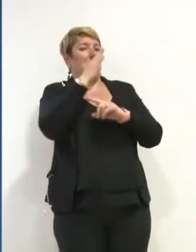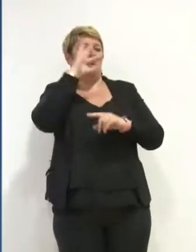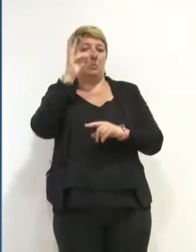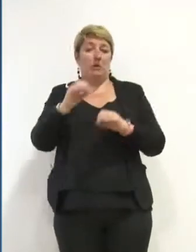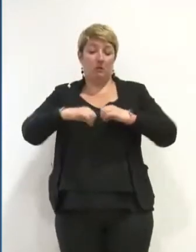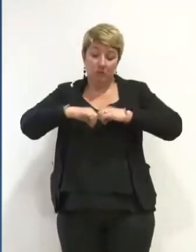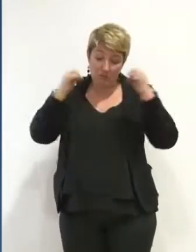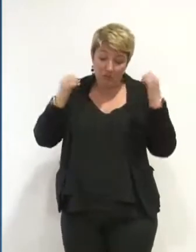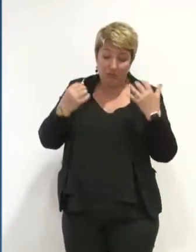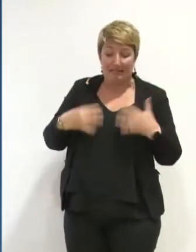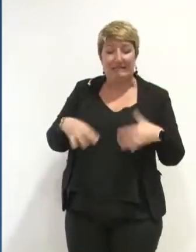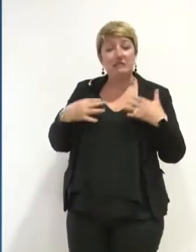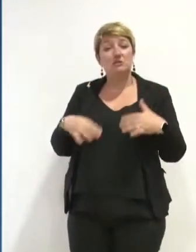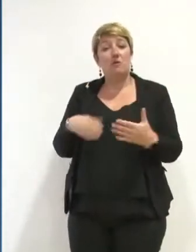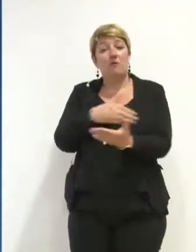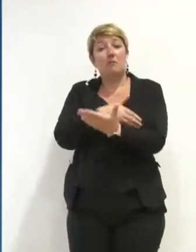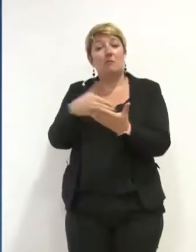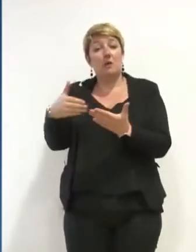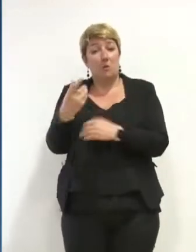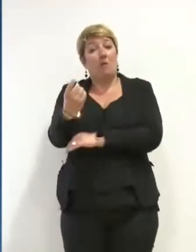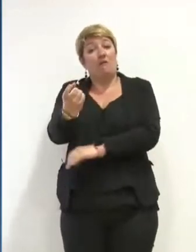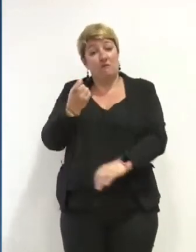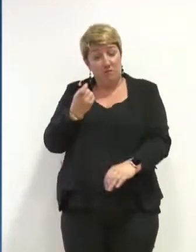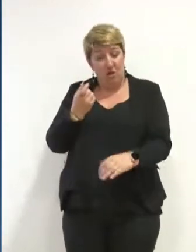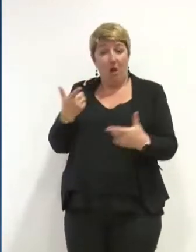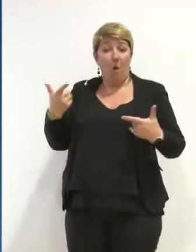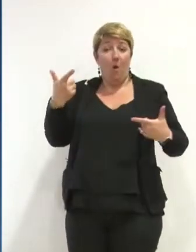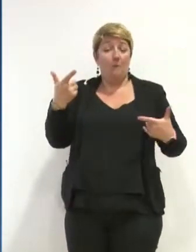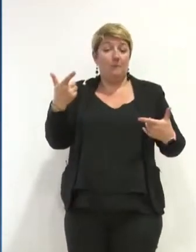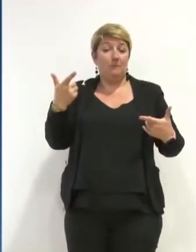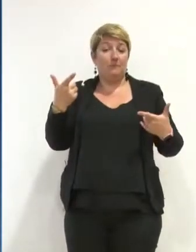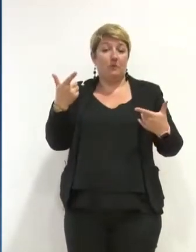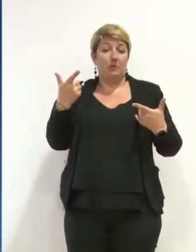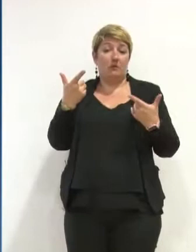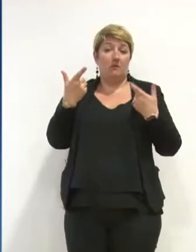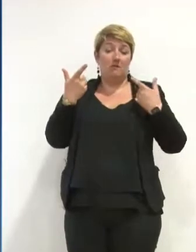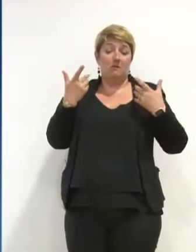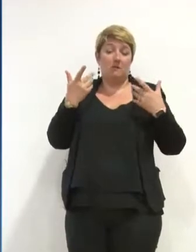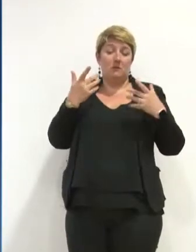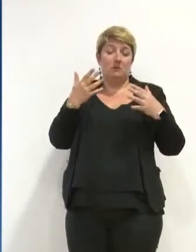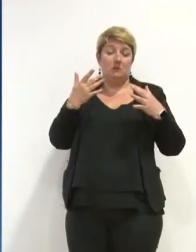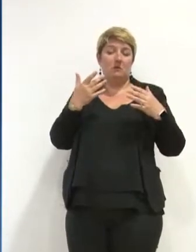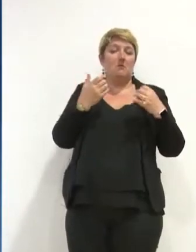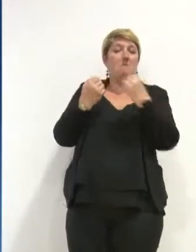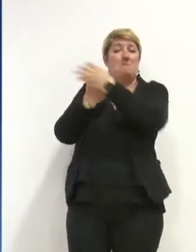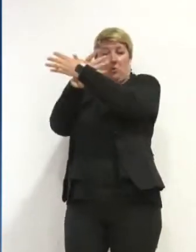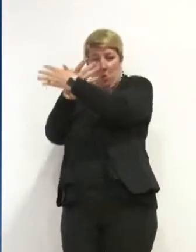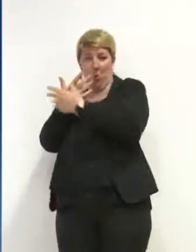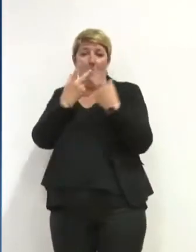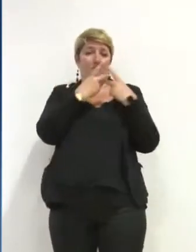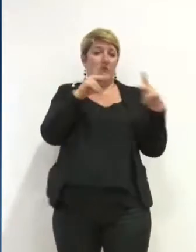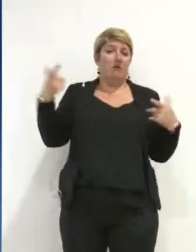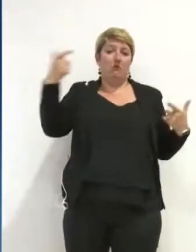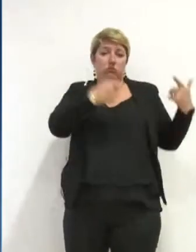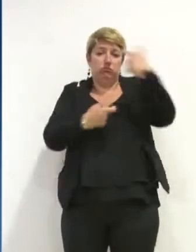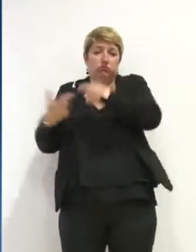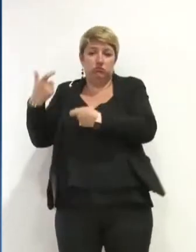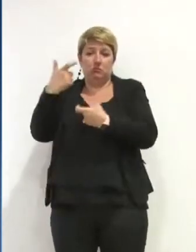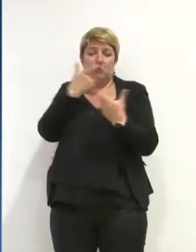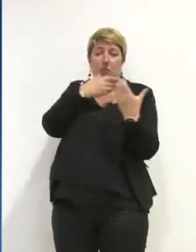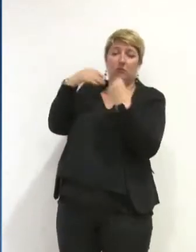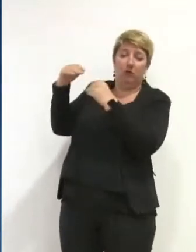peu plus de 19 millions d'euros sont liés à des opérations financières entre la ville et la métropole,